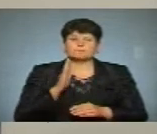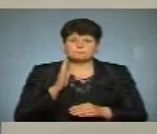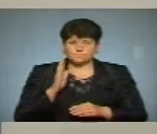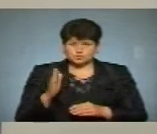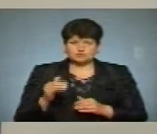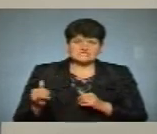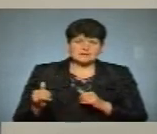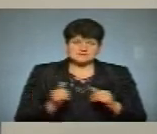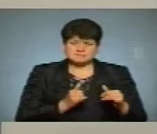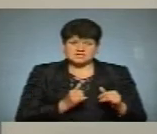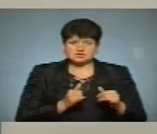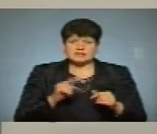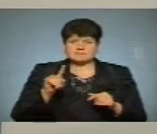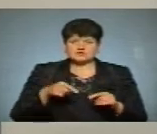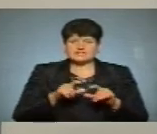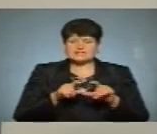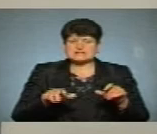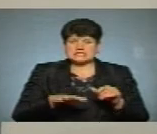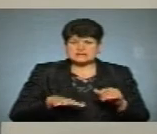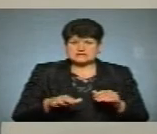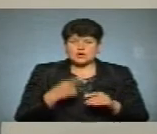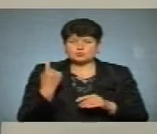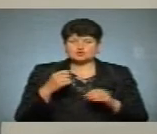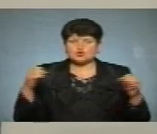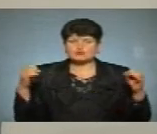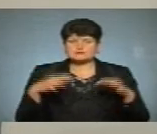будуть забезпечені на призовних дільницях, на обласному збірному пункті.